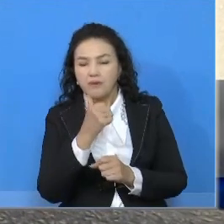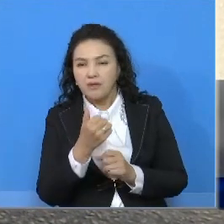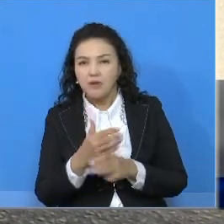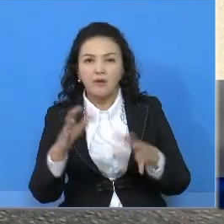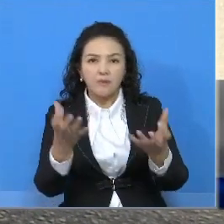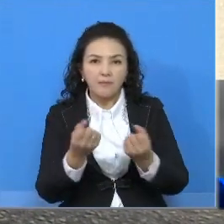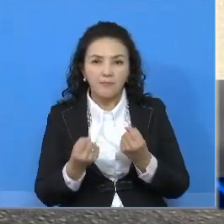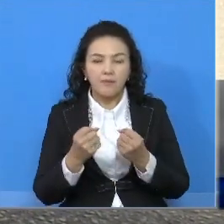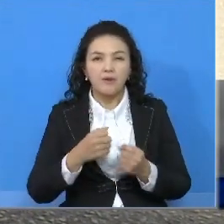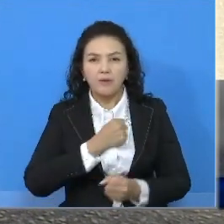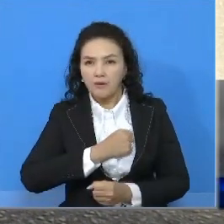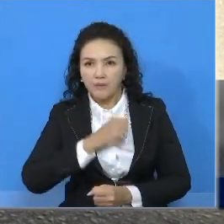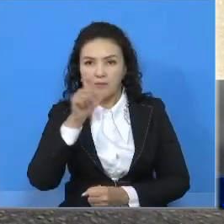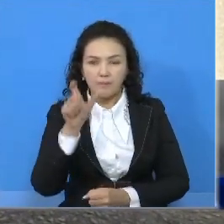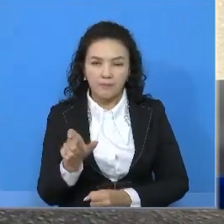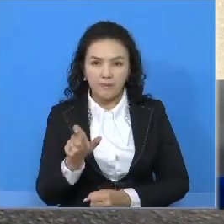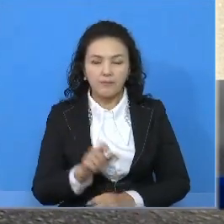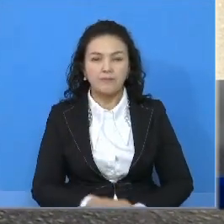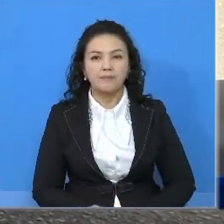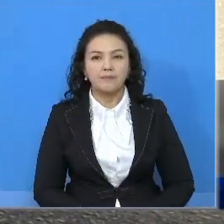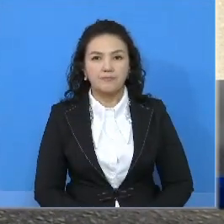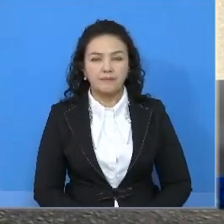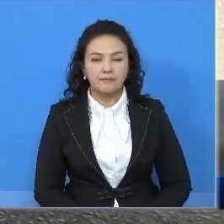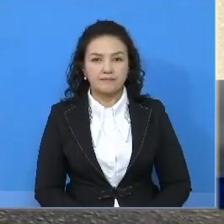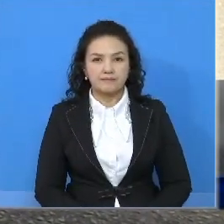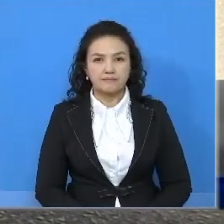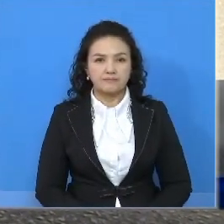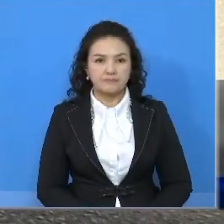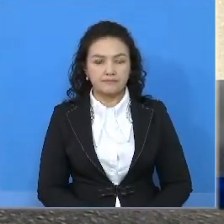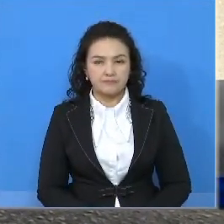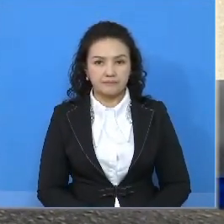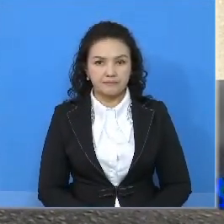задержанию злоумышленников. Динара Абдуалиева, Миржан Аманжолов, телеканал Актобе. Yeah.